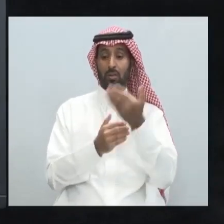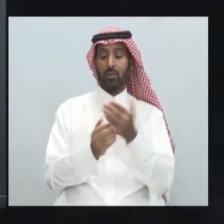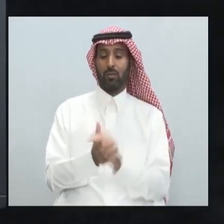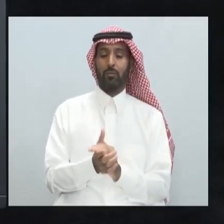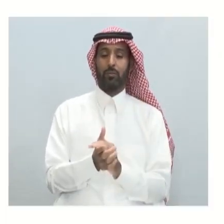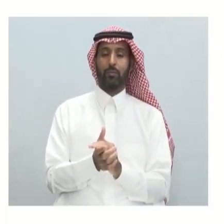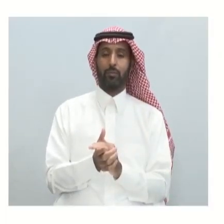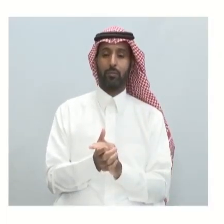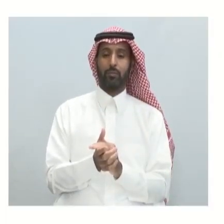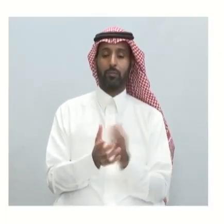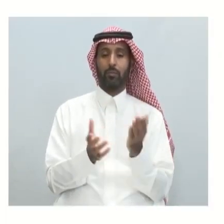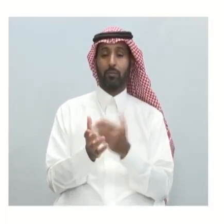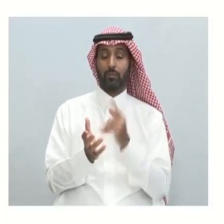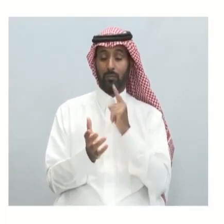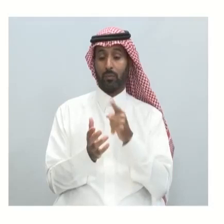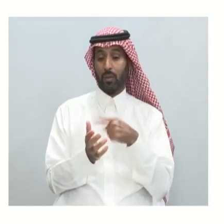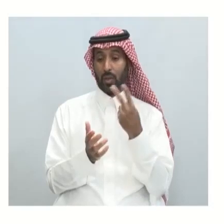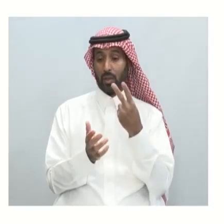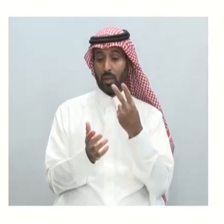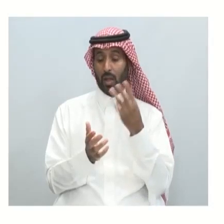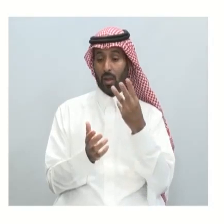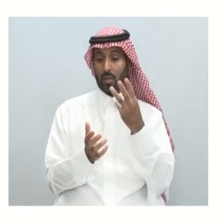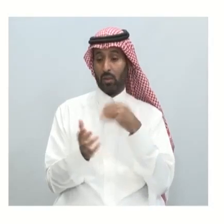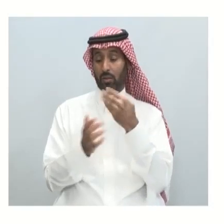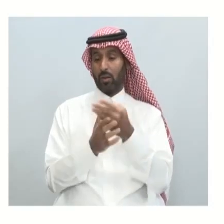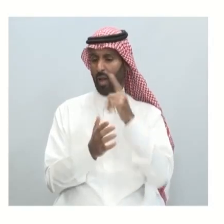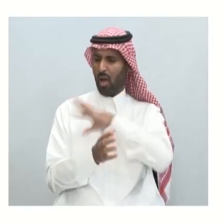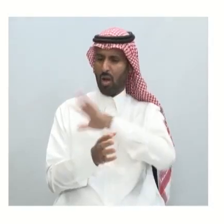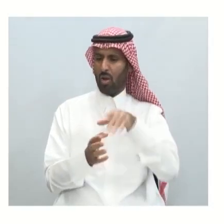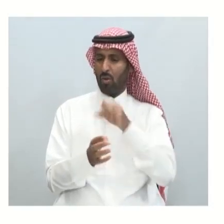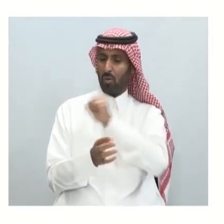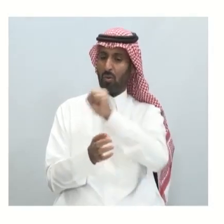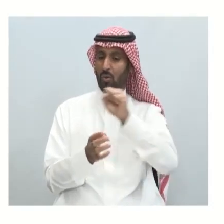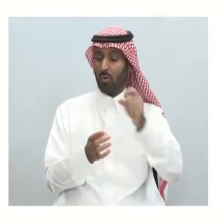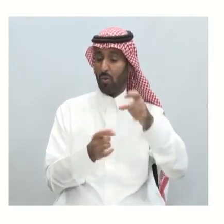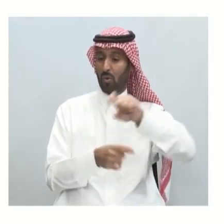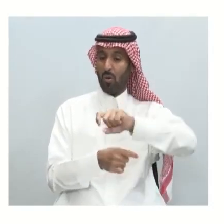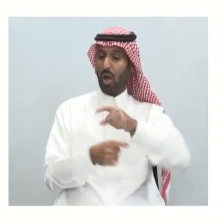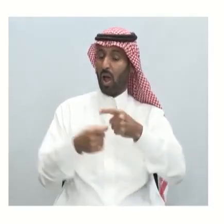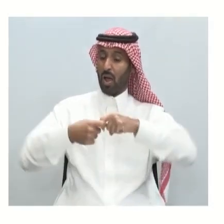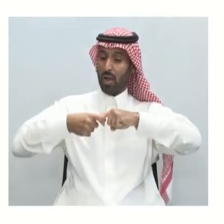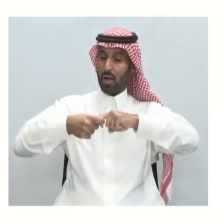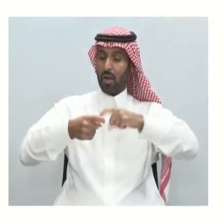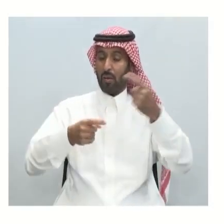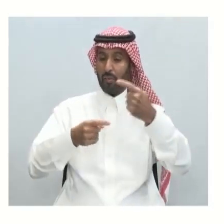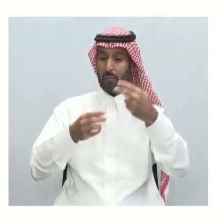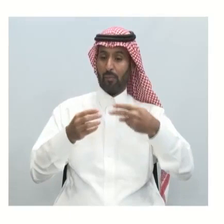الحصه القادمه وايضا نحقق الهدف الثالث نعمم خواص المركبات ذات الروابط